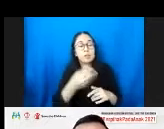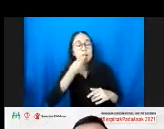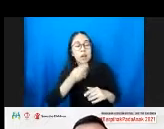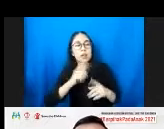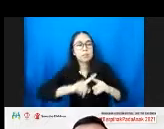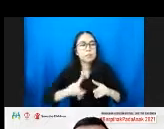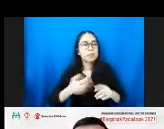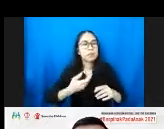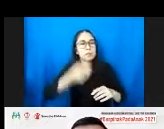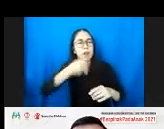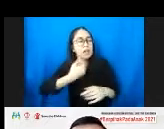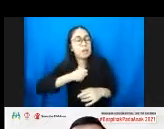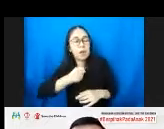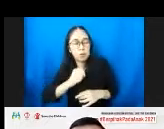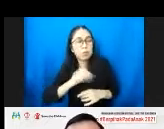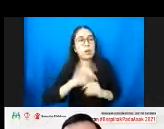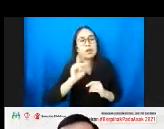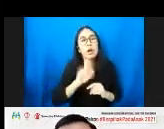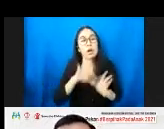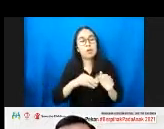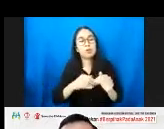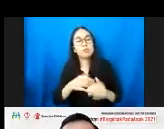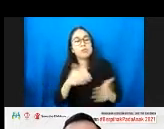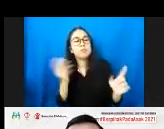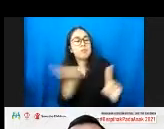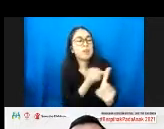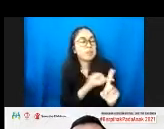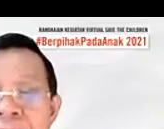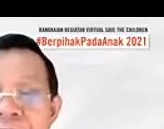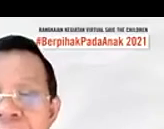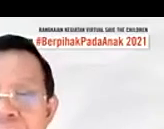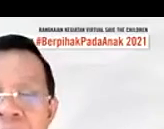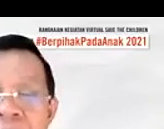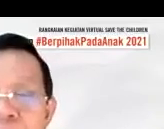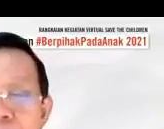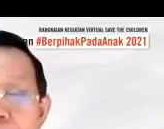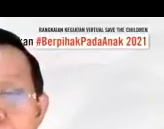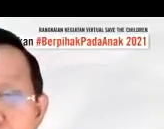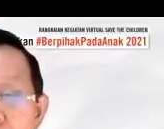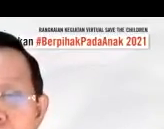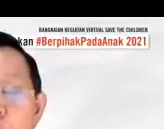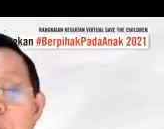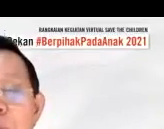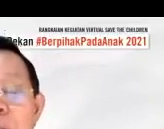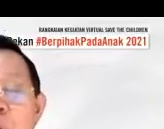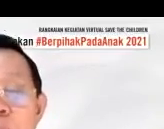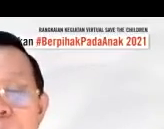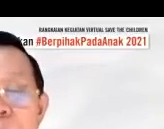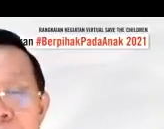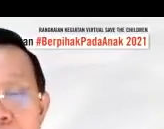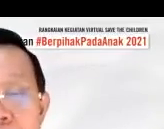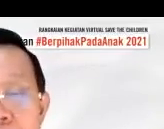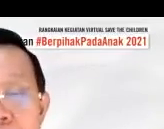dia makan secara biasa saja, dia paksa-paksa. Sama dengan yang biasa, tidak cukup. Karena setiap dia demam, itu kebutuhan